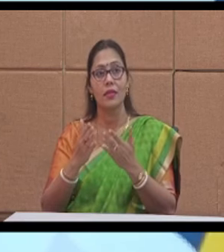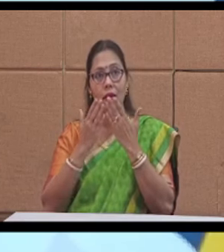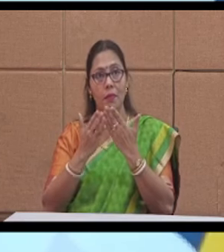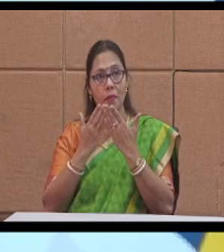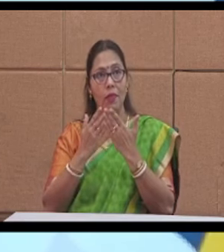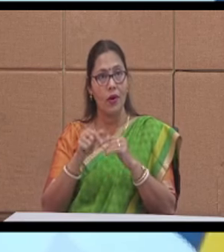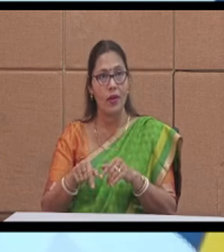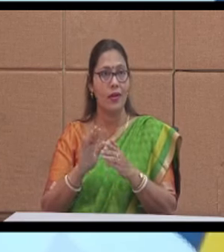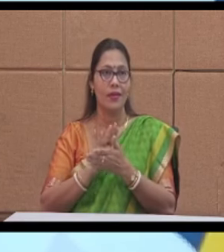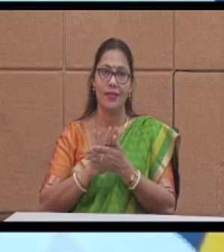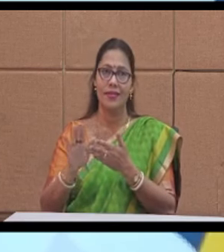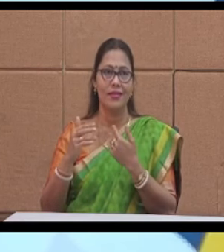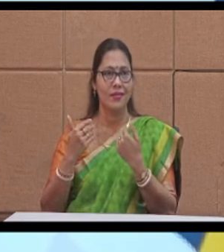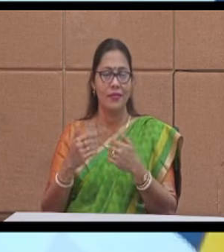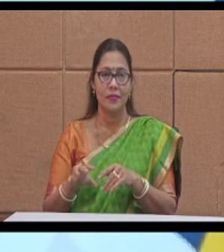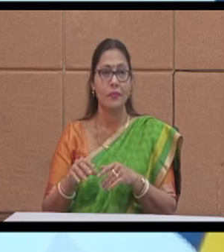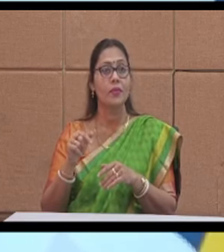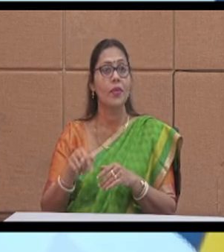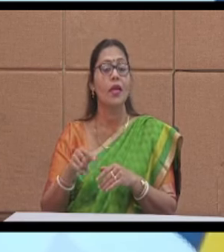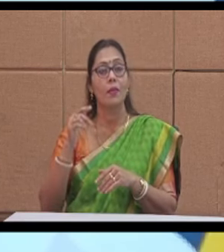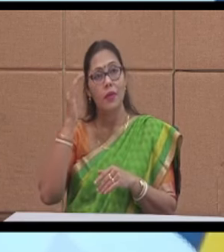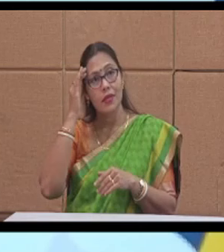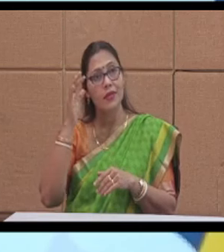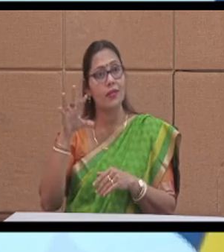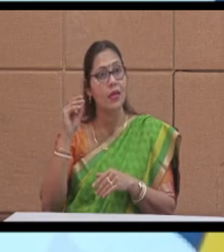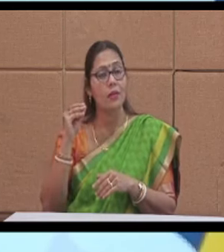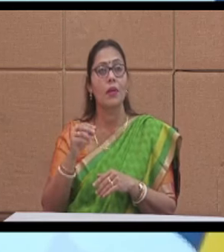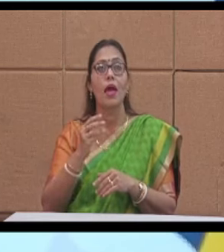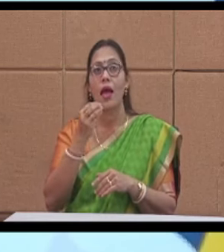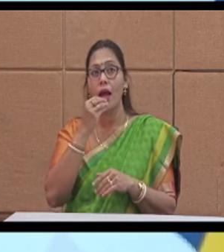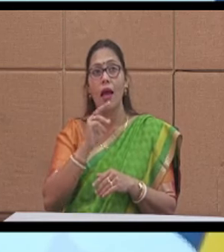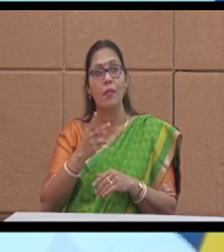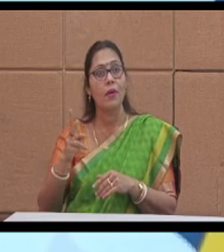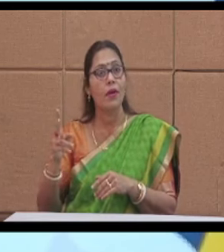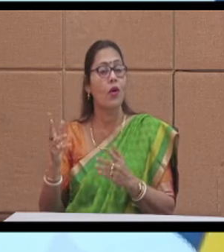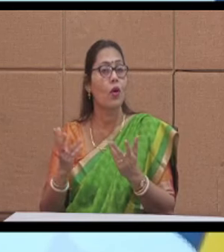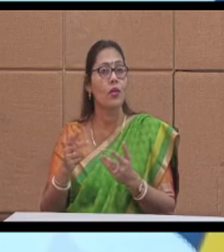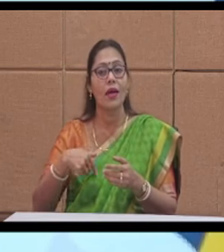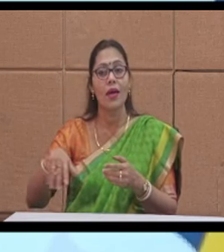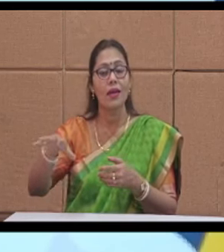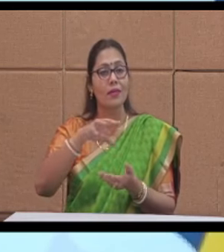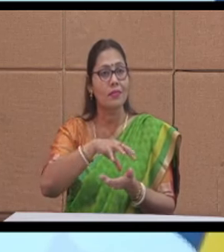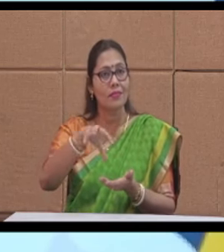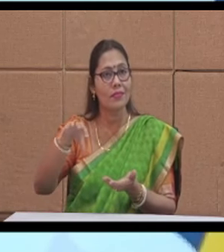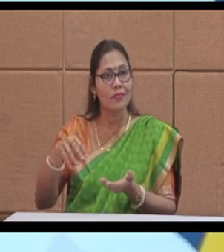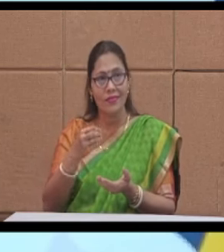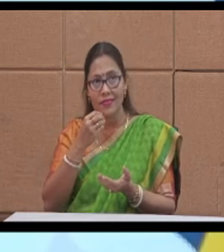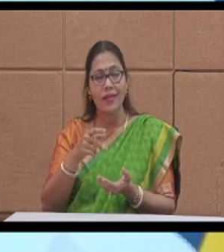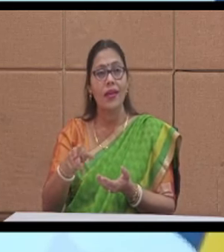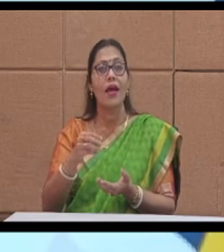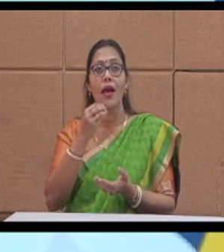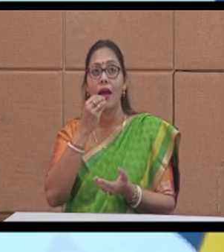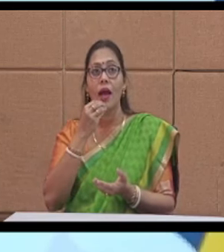পাঠ এখানেই শেষ করলাম আমরা জানলাম কত রকম খাদ্য আমাদের চারদিকে আছে কোন